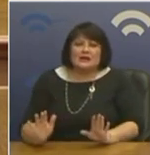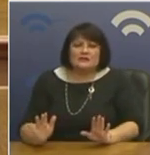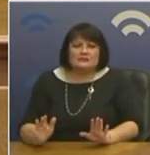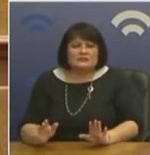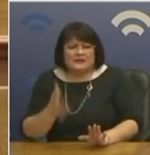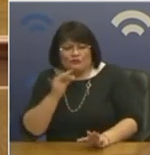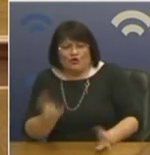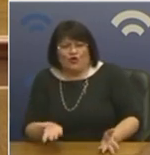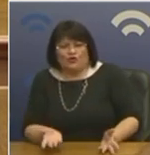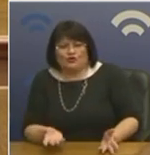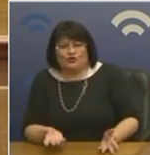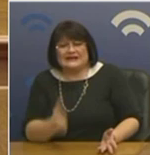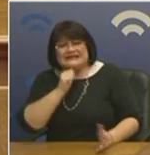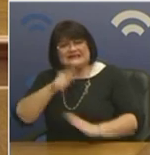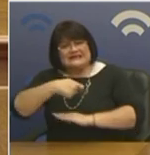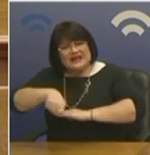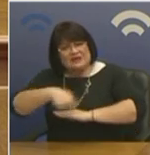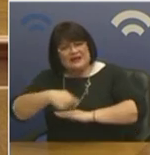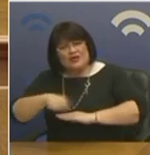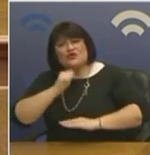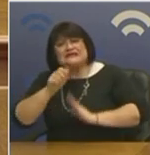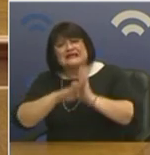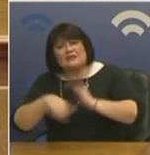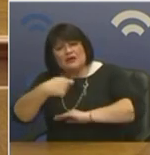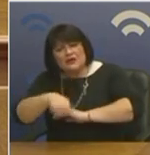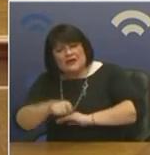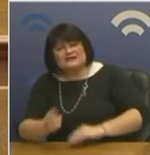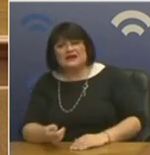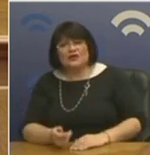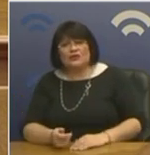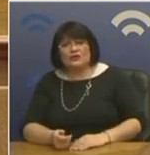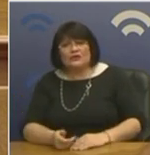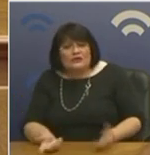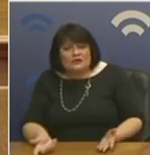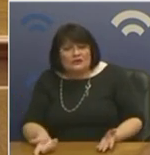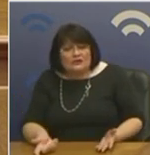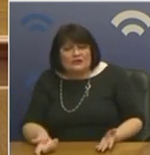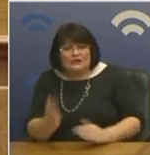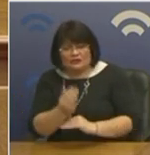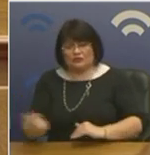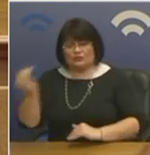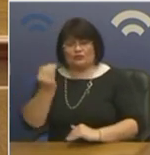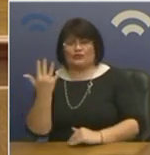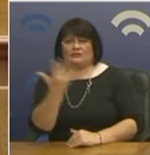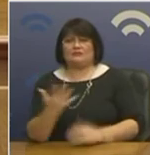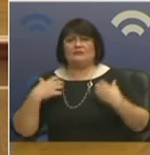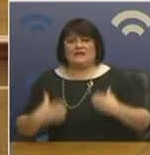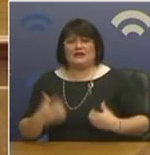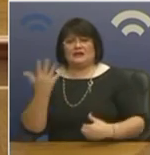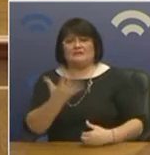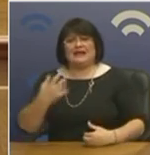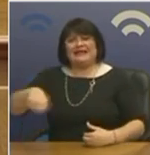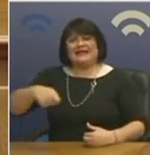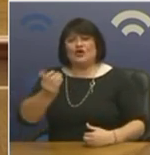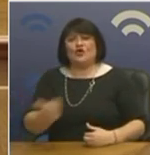να το κάνετε αυτό? Συνταγματικό δικαστήριο, κύριε. Έχουν χώρες, δηλαδή είναι από 5 ανώτερους δικαστές, 5 καθηγητές νομικής και 5 δικηγόρους στο Άριο